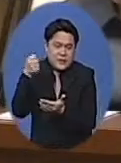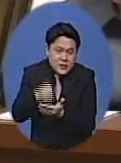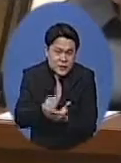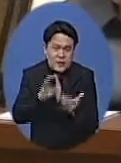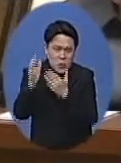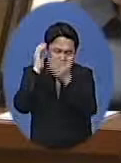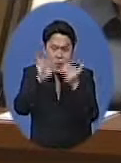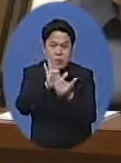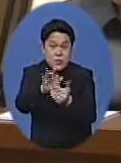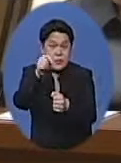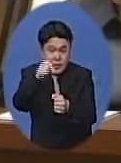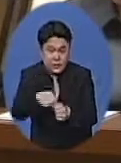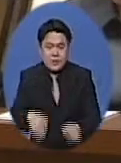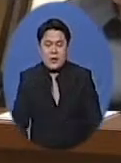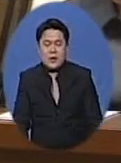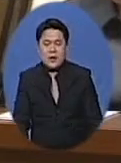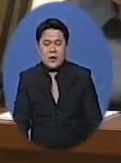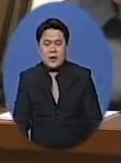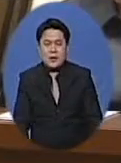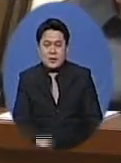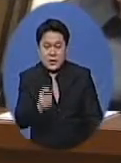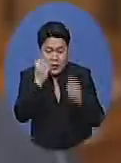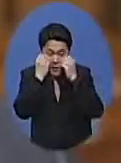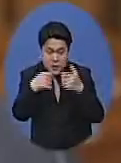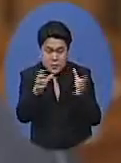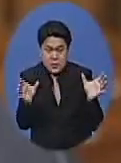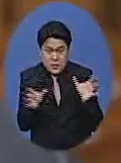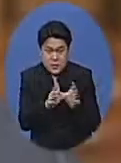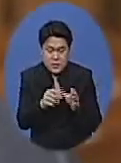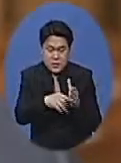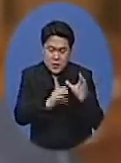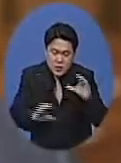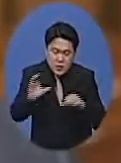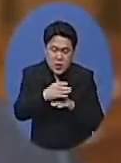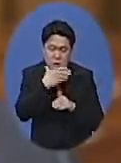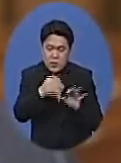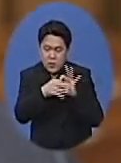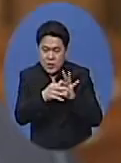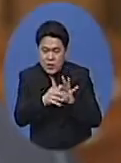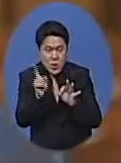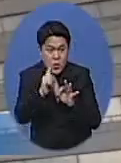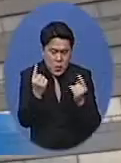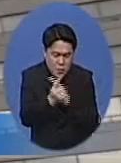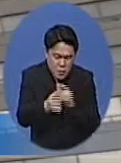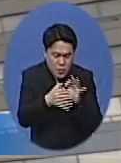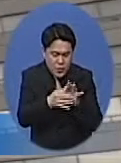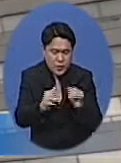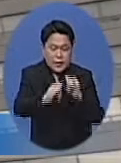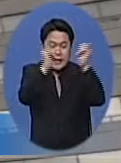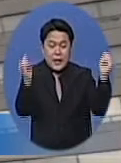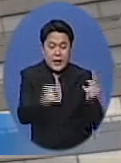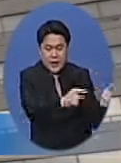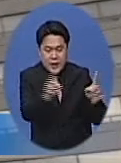역풍을 막겠다는 겁니다. 이에 따라 새누리당은 증세와 복지 구조조정 문제에 대해 우선 사회적인